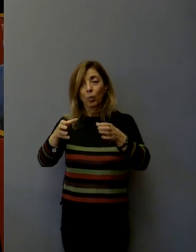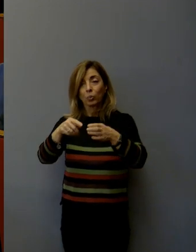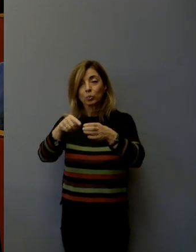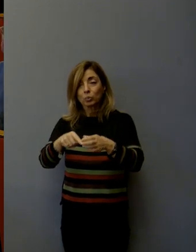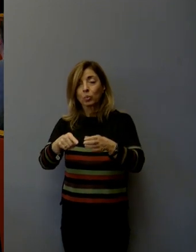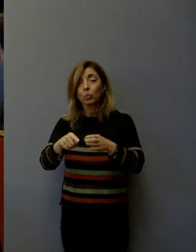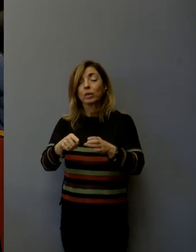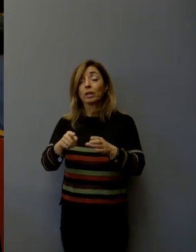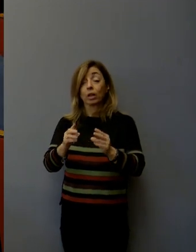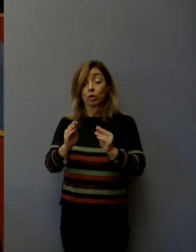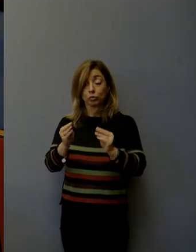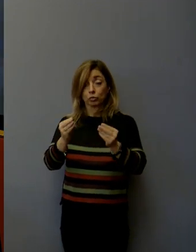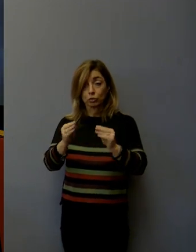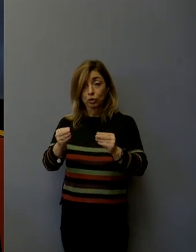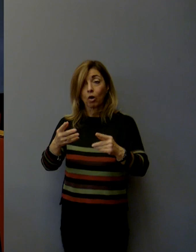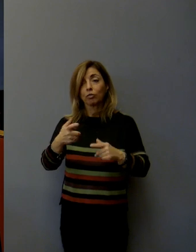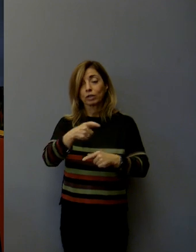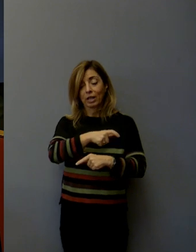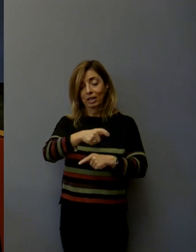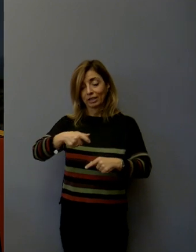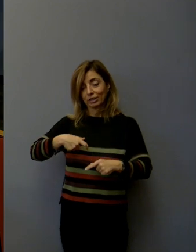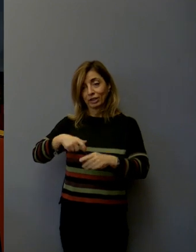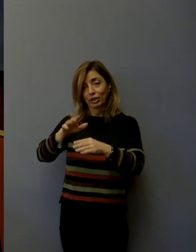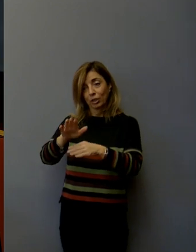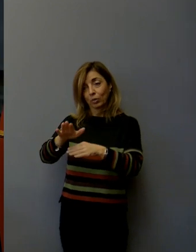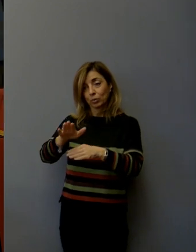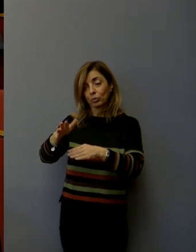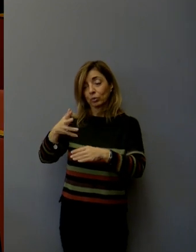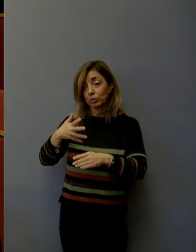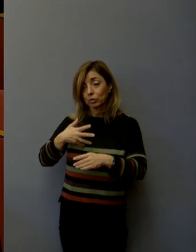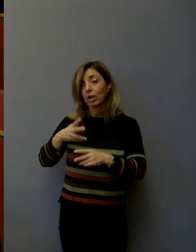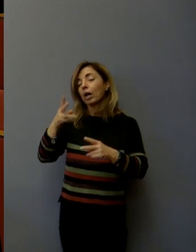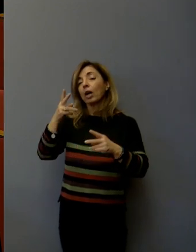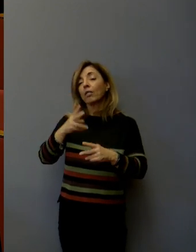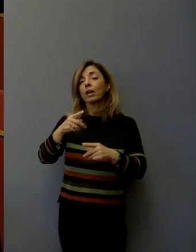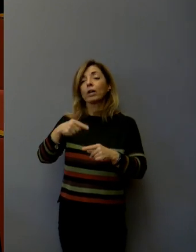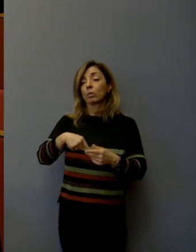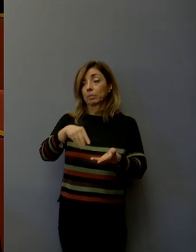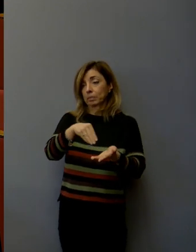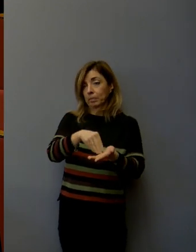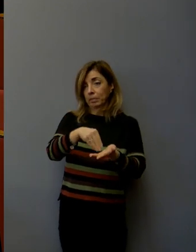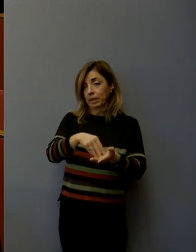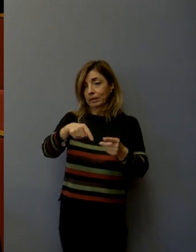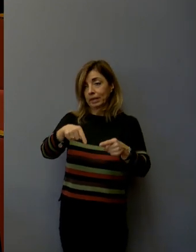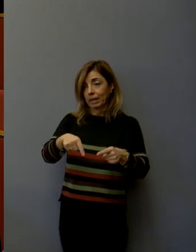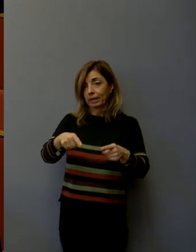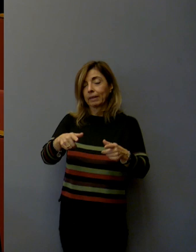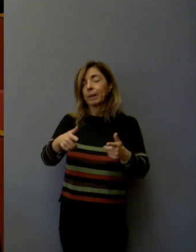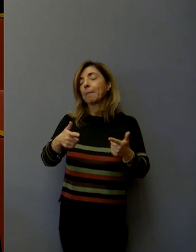anche se veramente non ha seguito il processo che dovrebbe seguire ovvero essere eletto